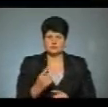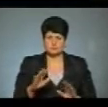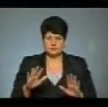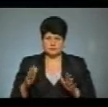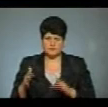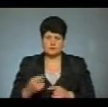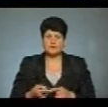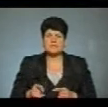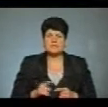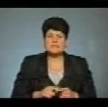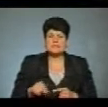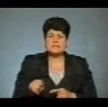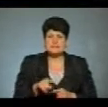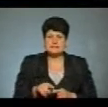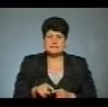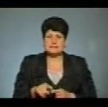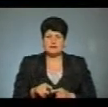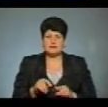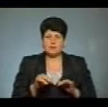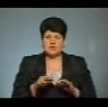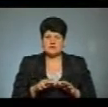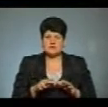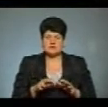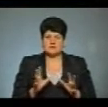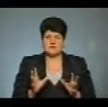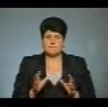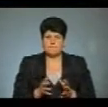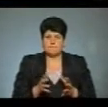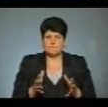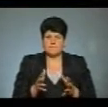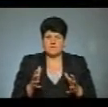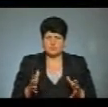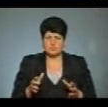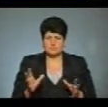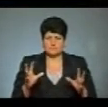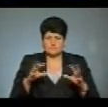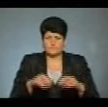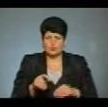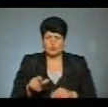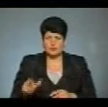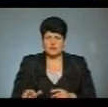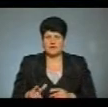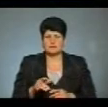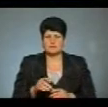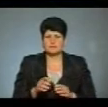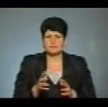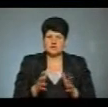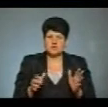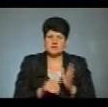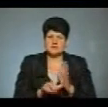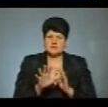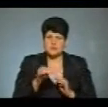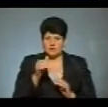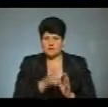Це під процес стягуються більше особи віком 65 і